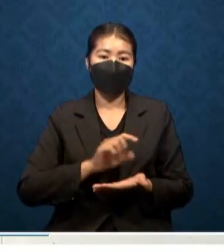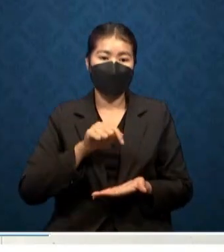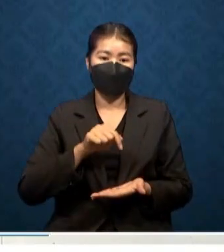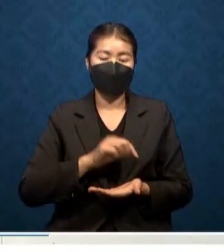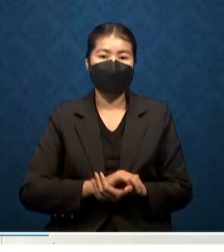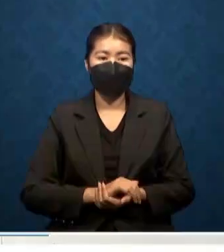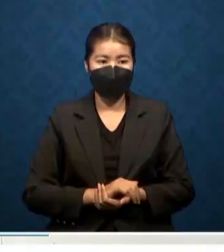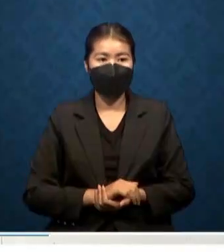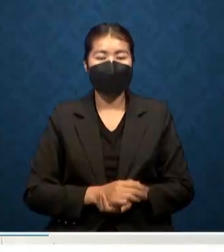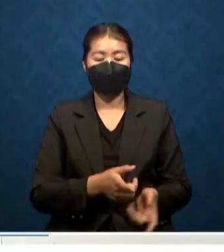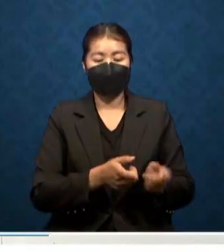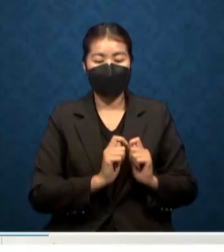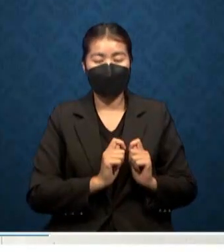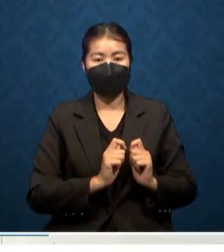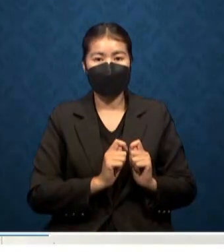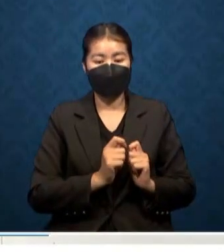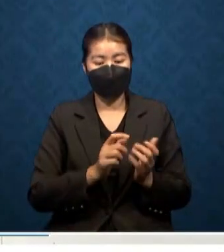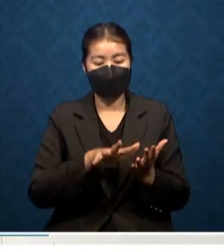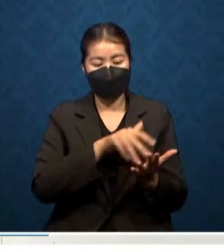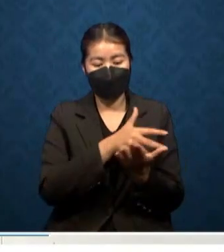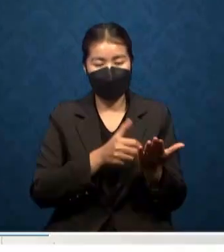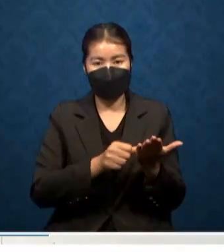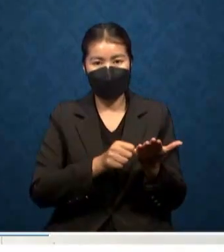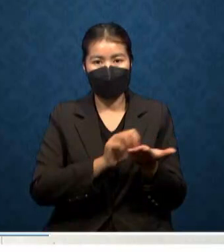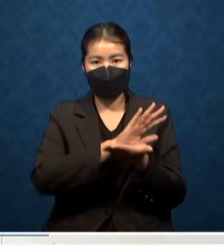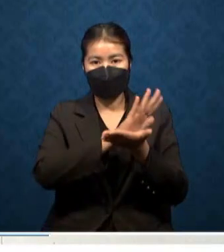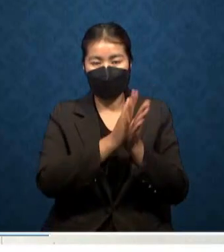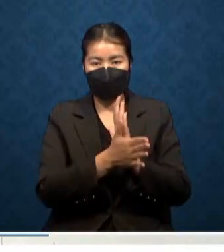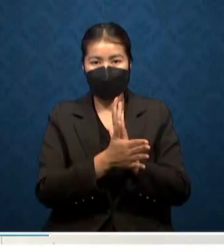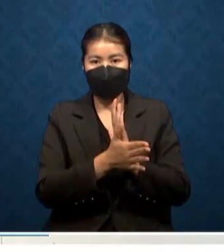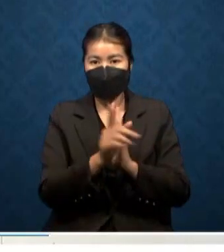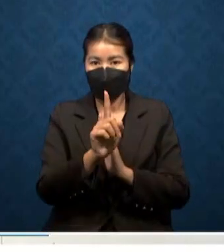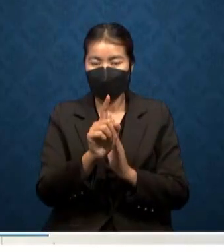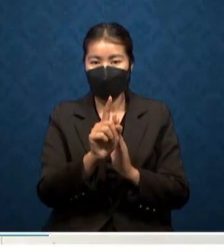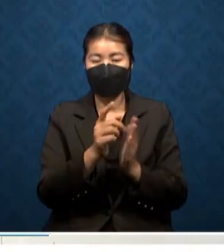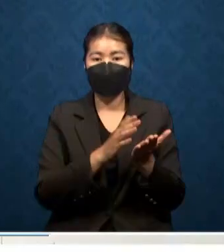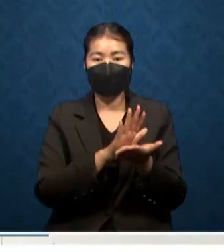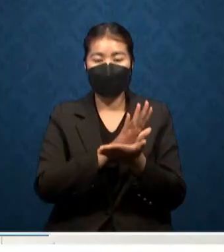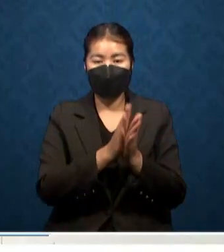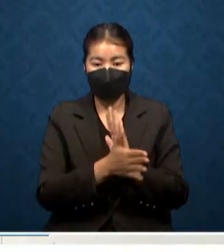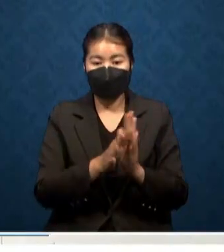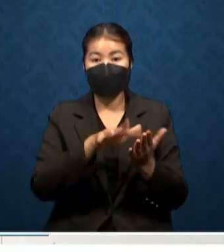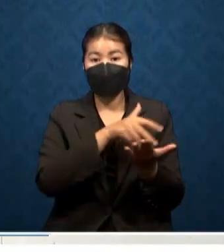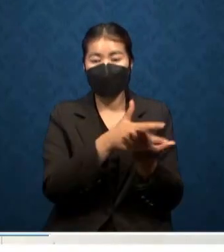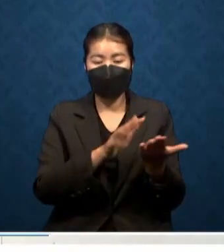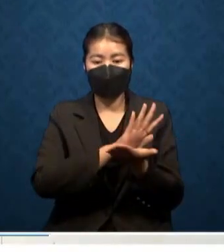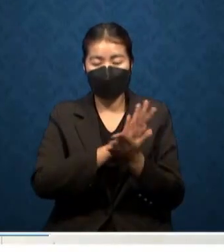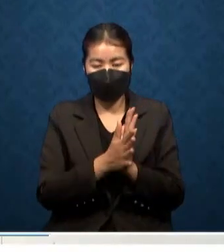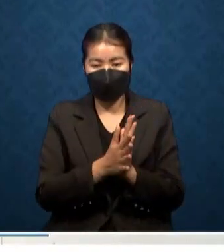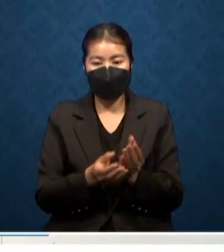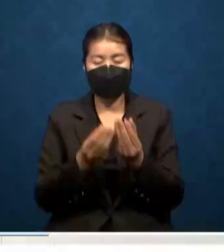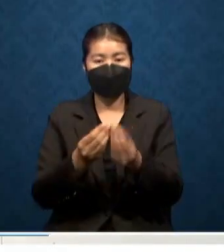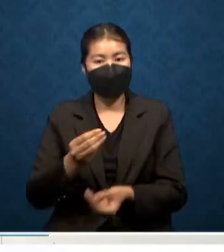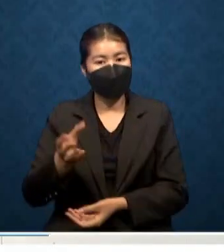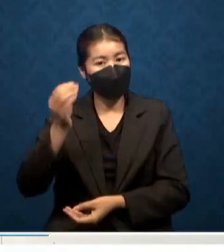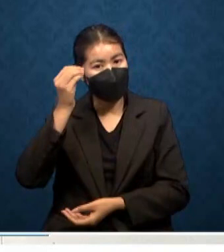อนุมัติปรับแผนนะครับไป 1แผนเรียกว่าแผนโครงการสร้างความรับรู้นะครับในเรื่องของ